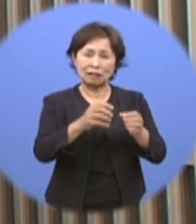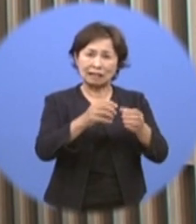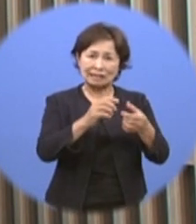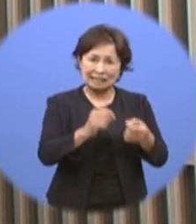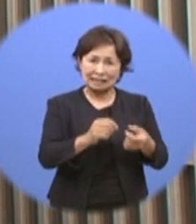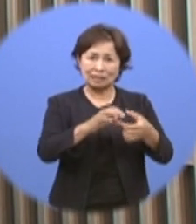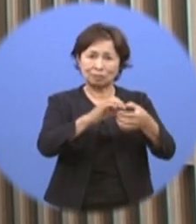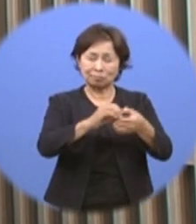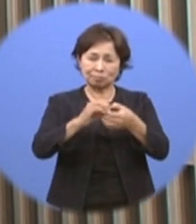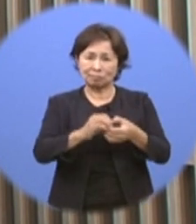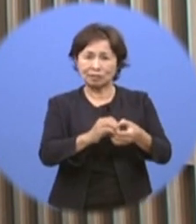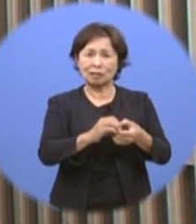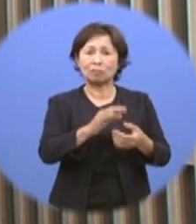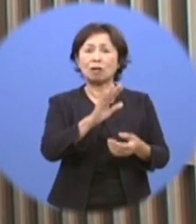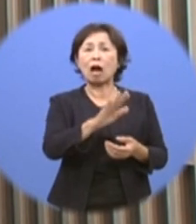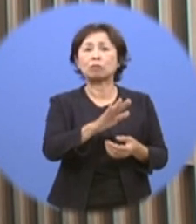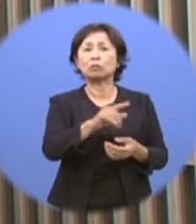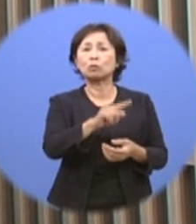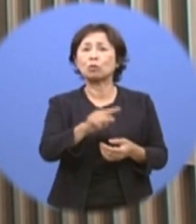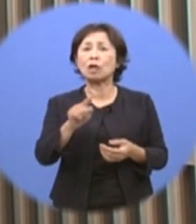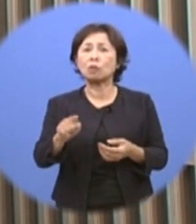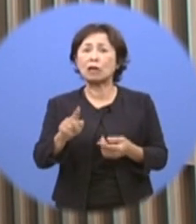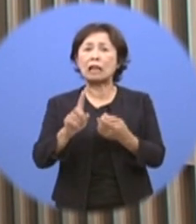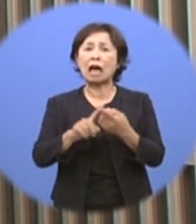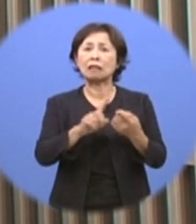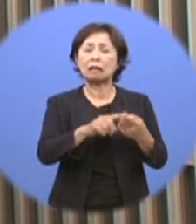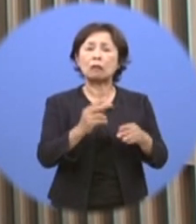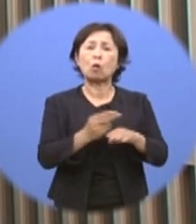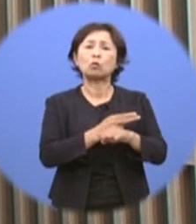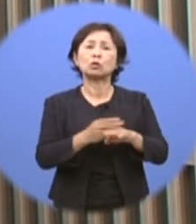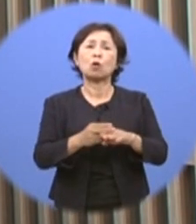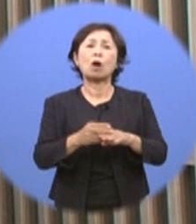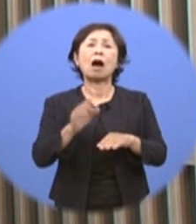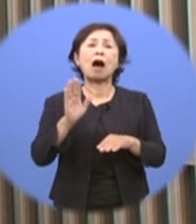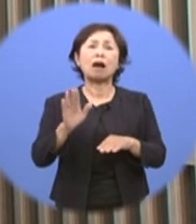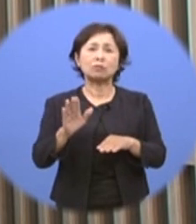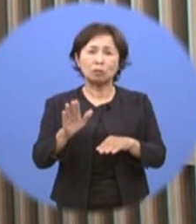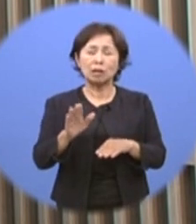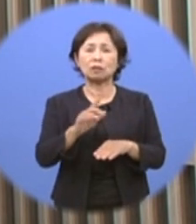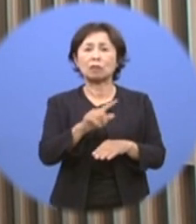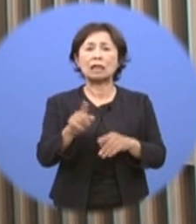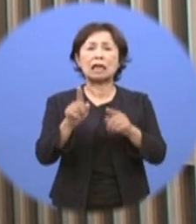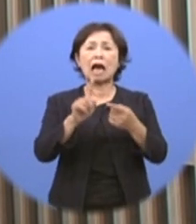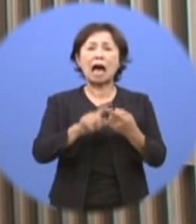ども、それぞれにあった特性がありますので、そういう補強方法